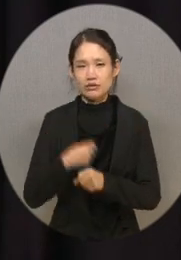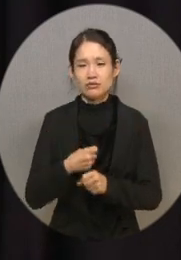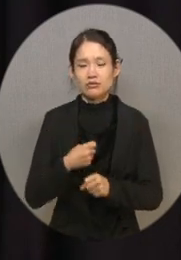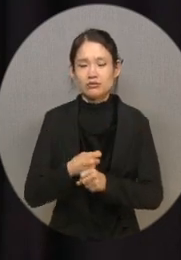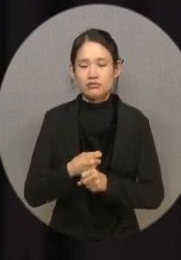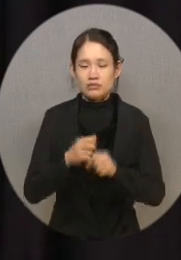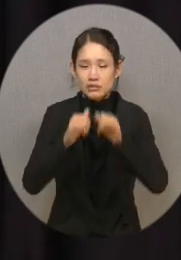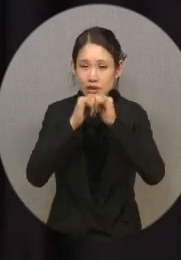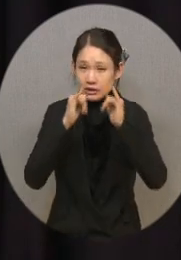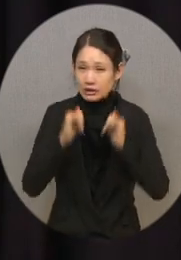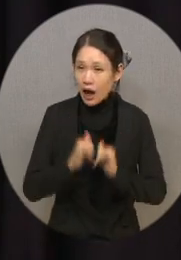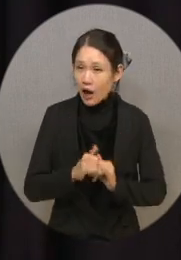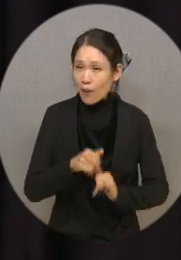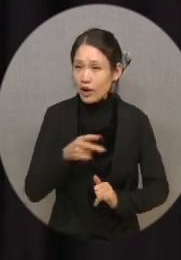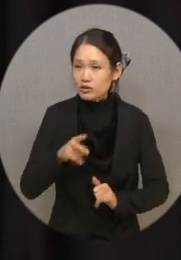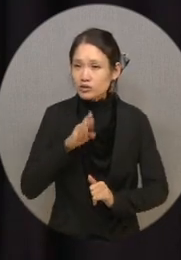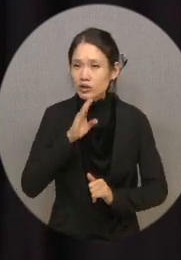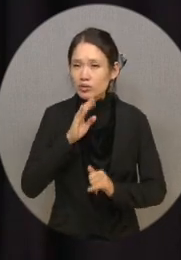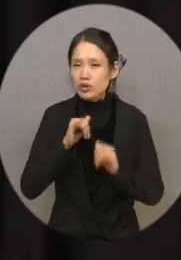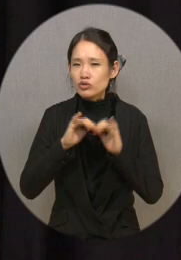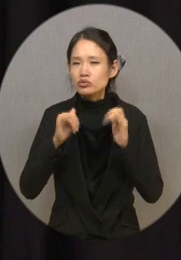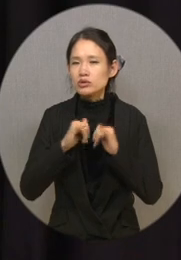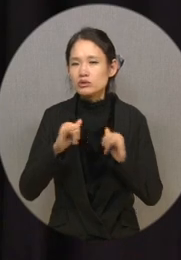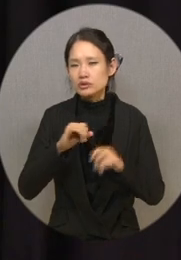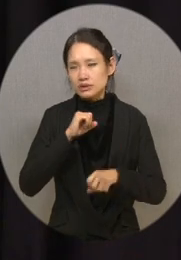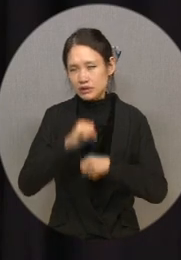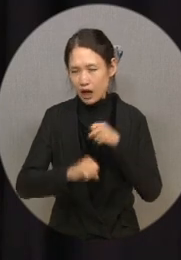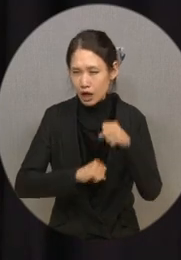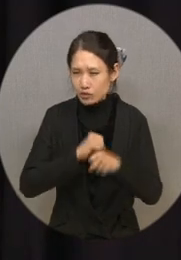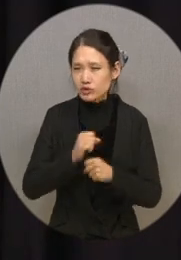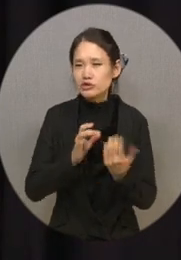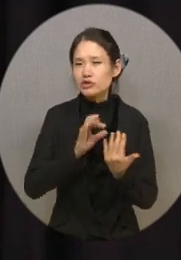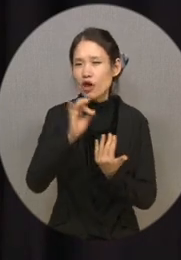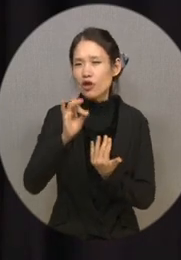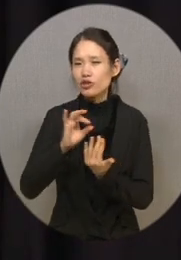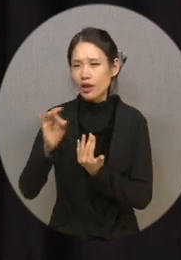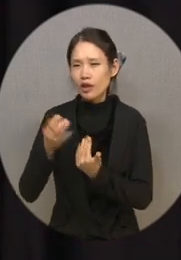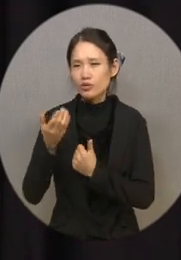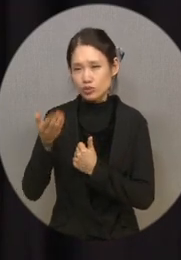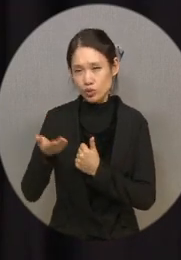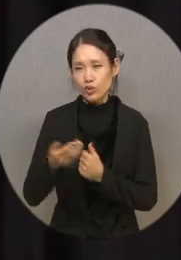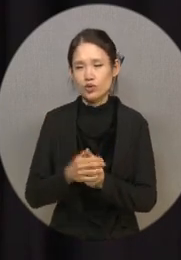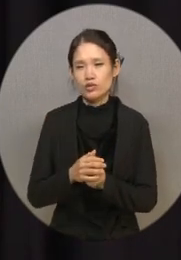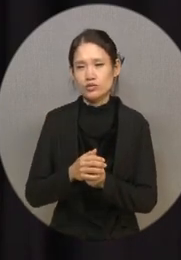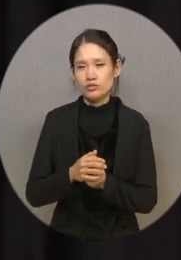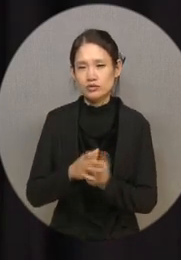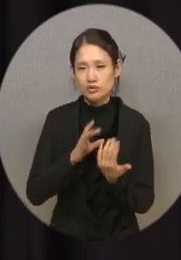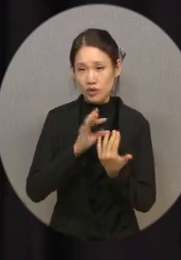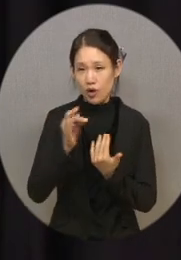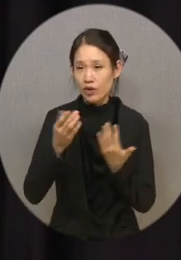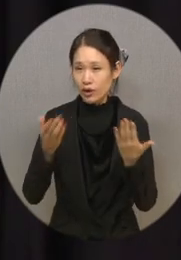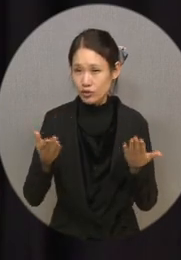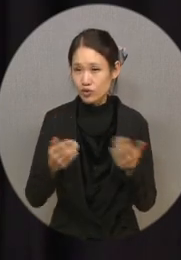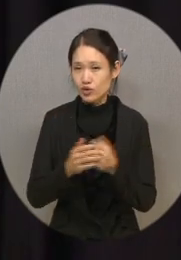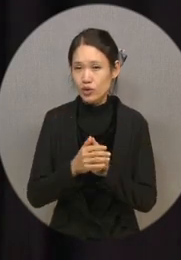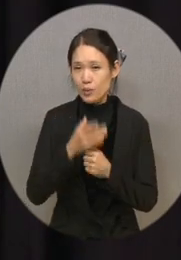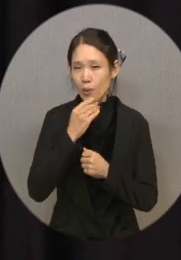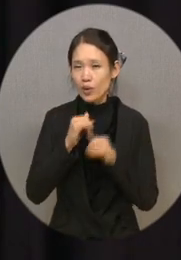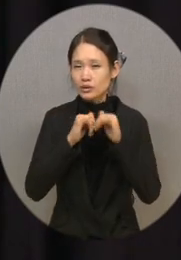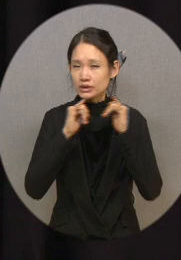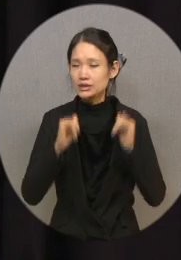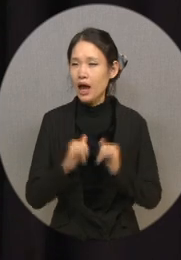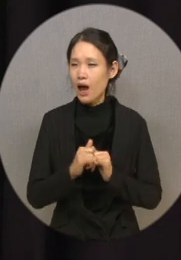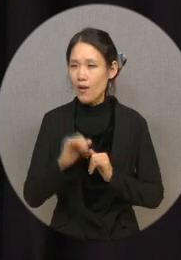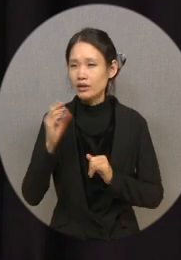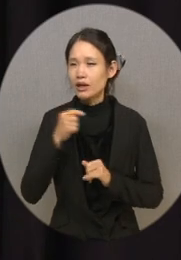책임지고 사회는 정말 국민들에게 자유로운 선택권을 줘가지고 선택할 수 있는 복지 사회가 되도록 하는